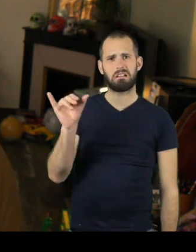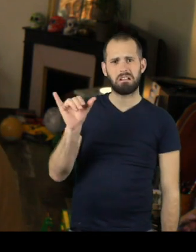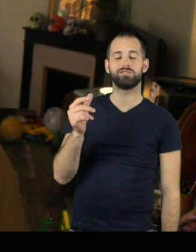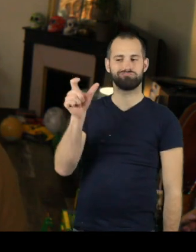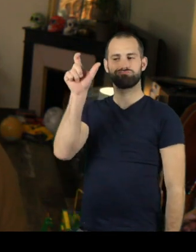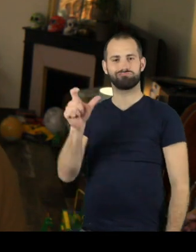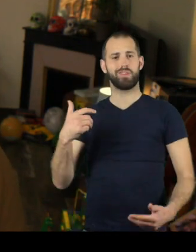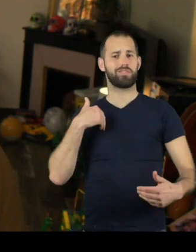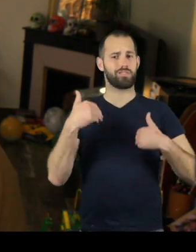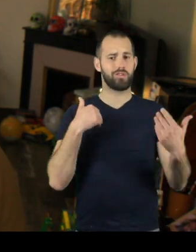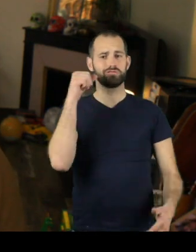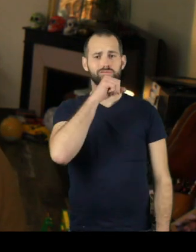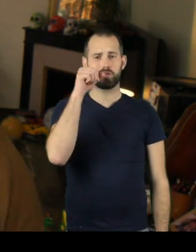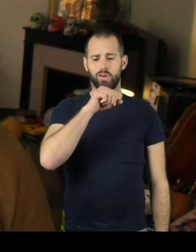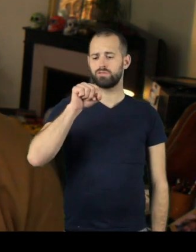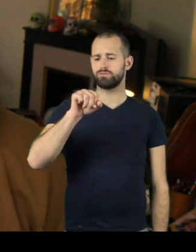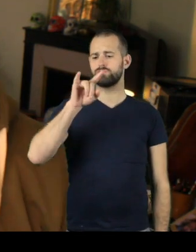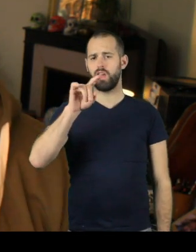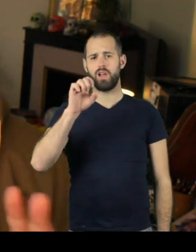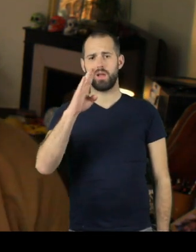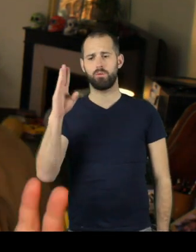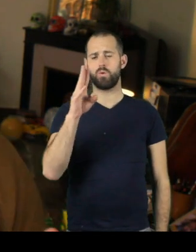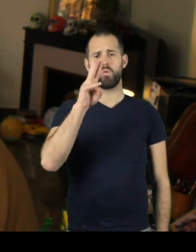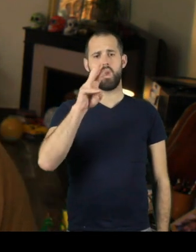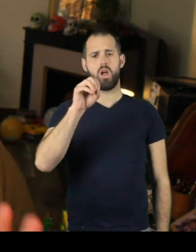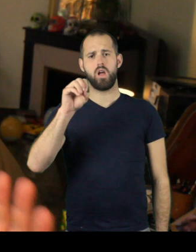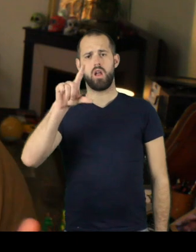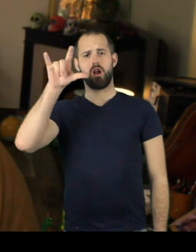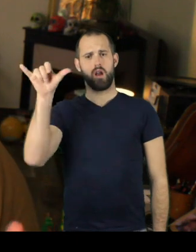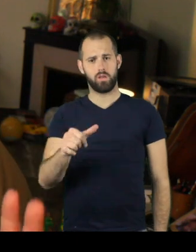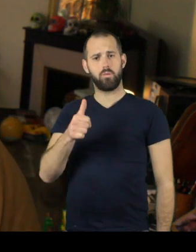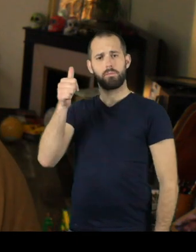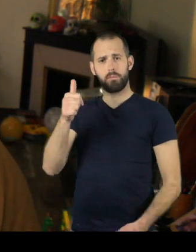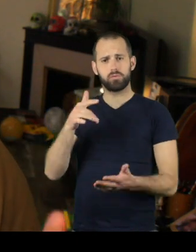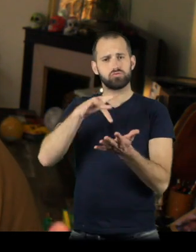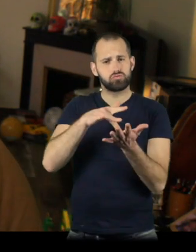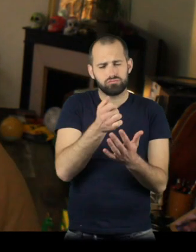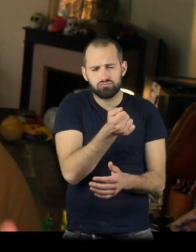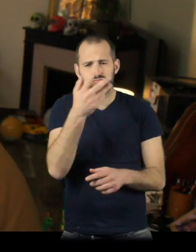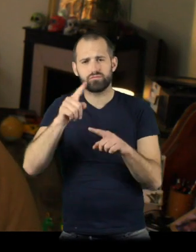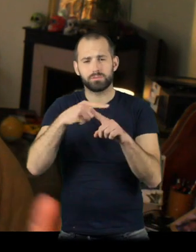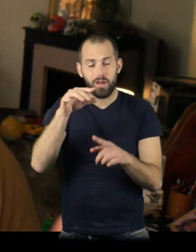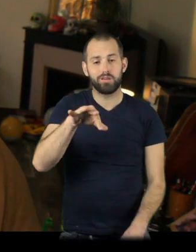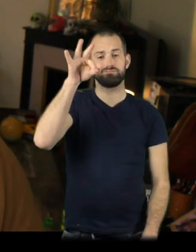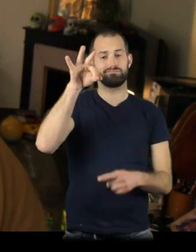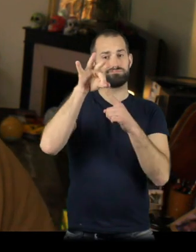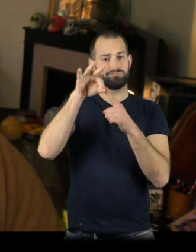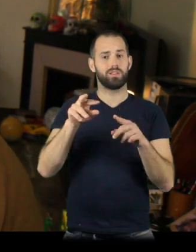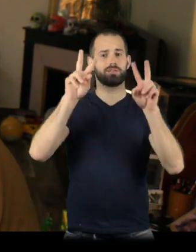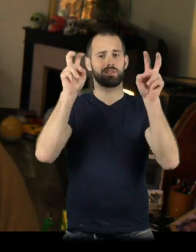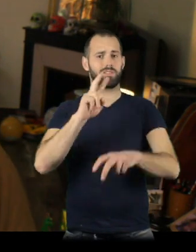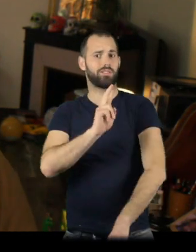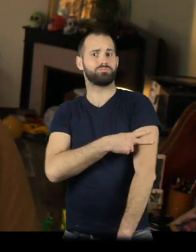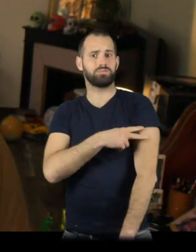Qui est la voix derrière ce cri si spécifique? A priori, mais pourtant rien n'est sûr, il s'agirait de l'acteur et chanteur Cheb Woolley qui à l'époque tournait